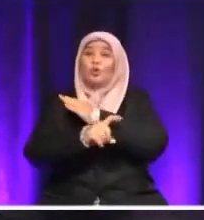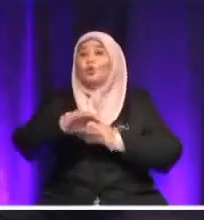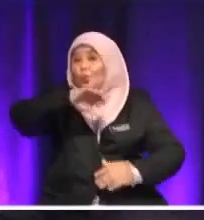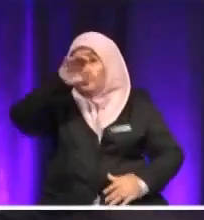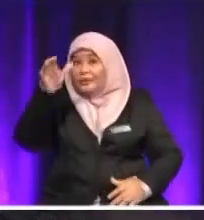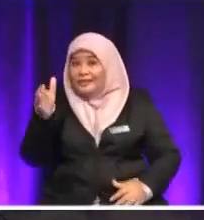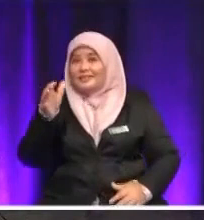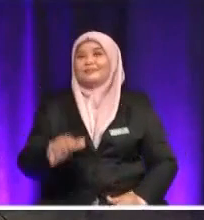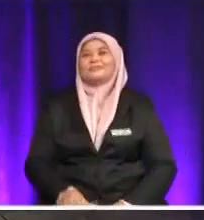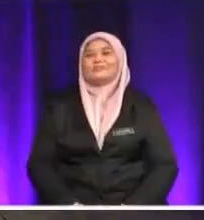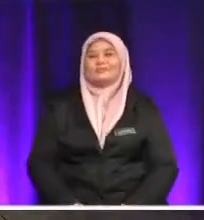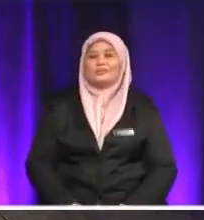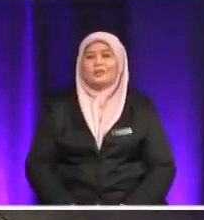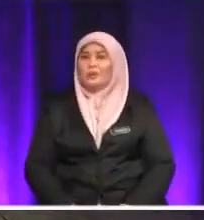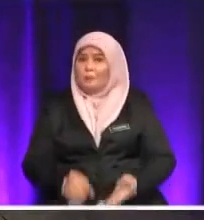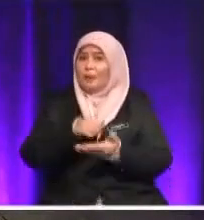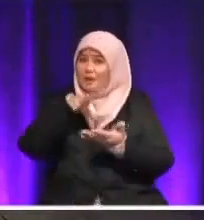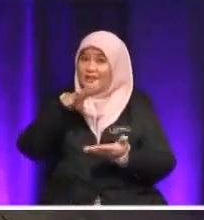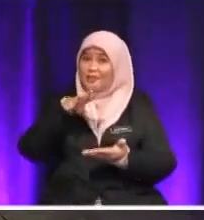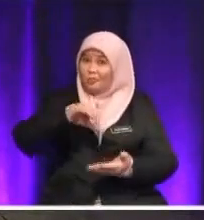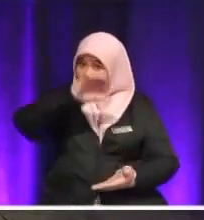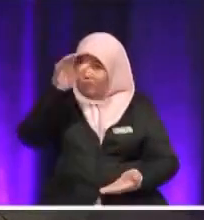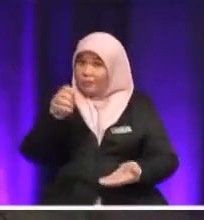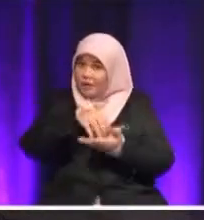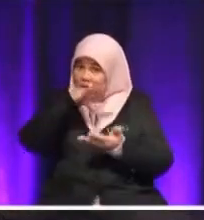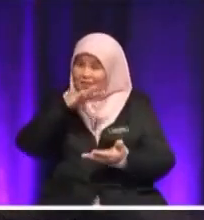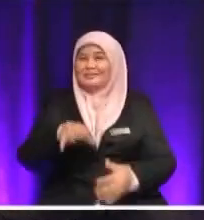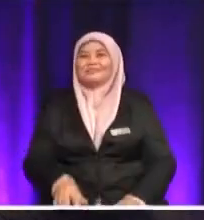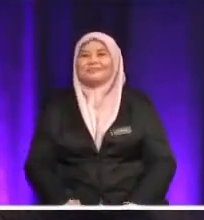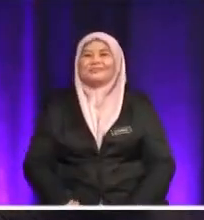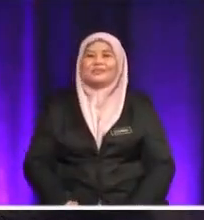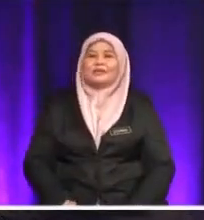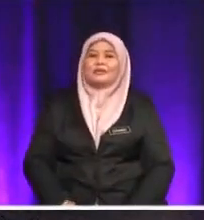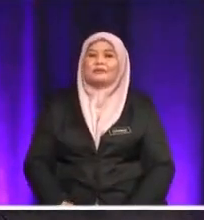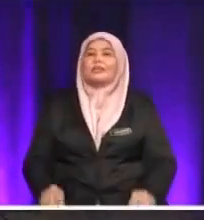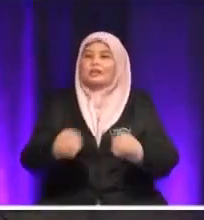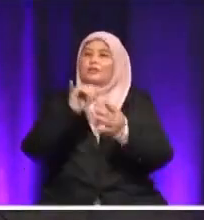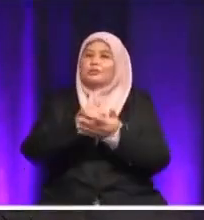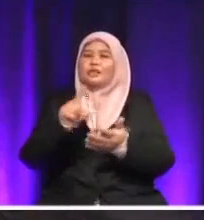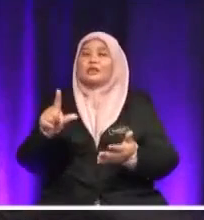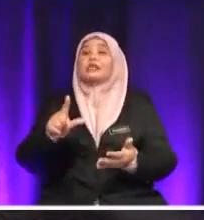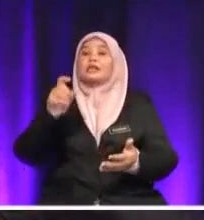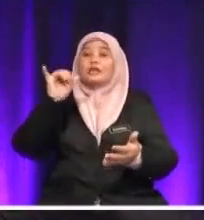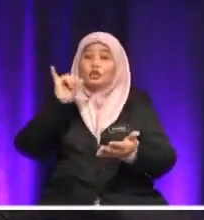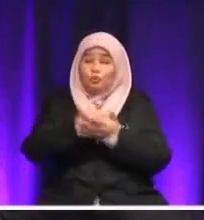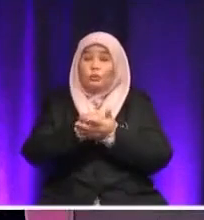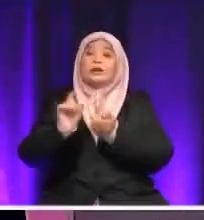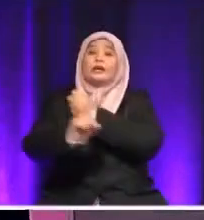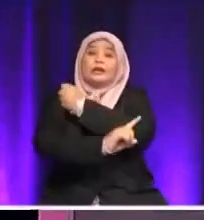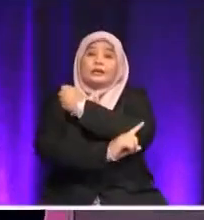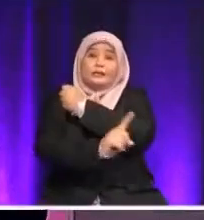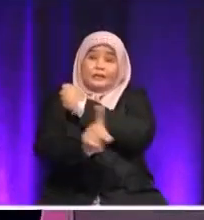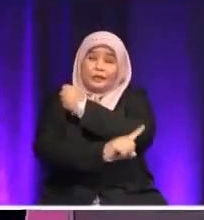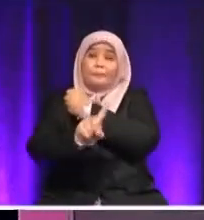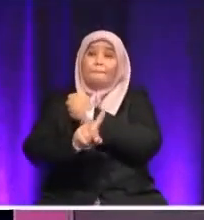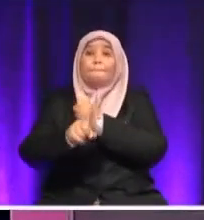mahal kan unta? Mahal, Ustaz. Macam harga RZ. Kan? Yeah. Macam pula ya. Okey, itu ialah diat berat. Yeah. Hakim dah